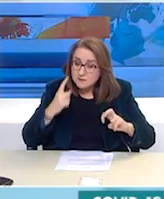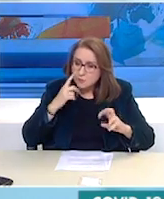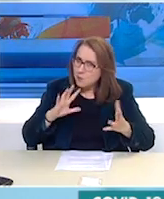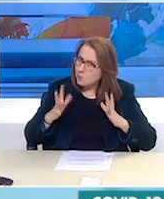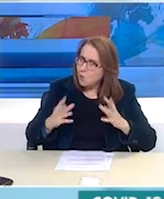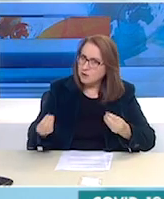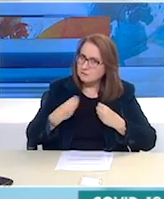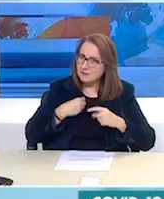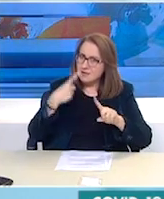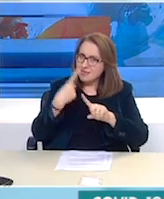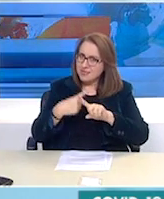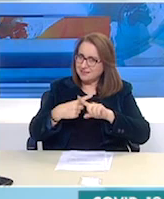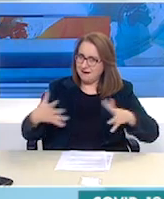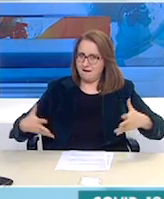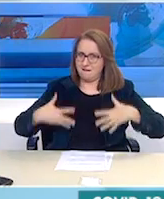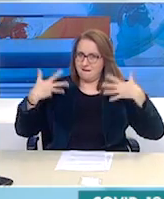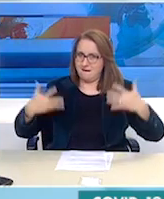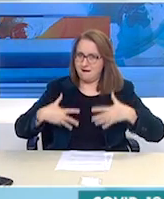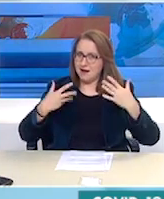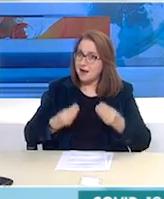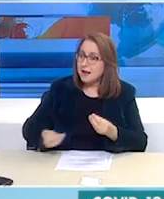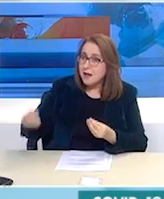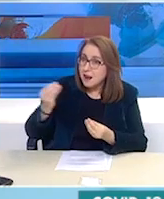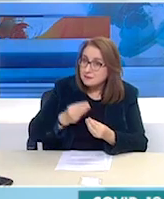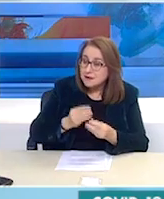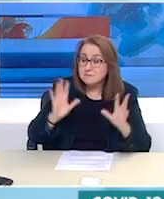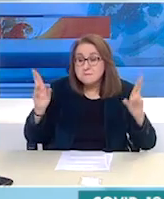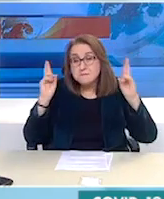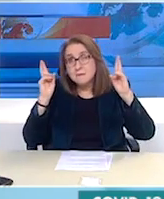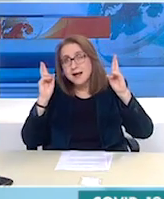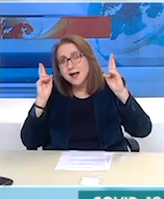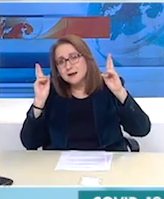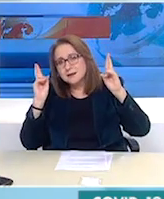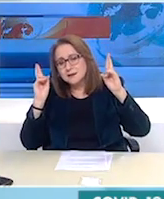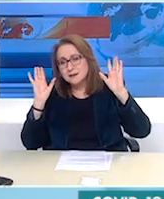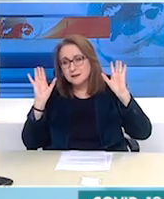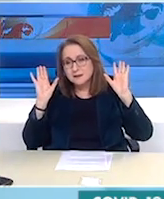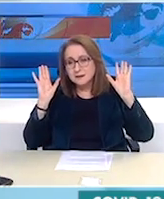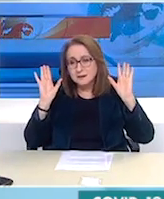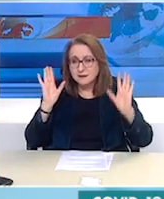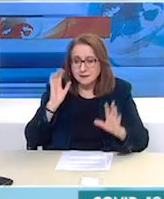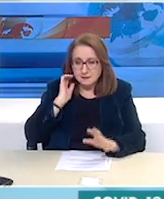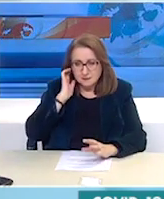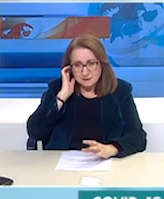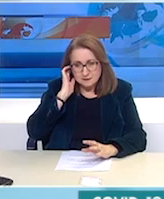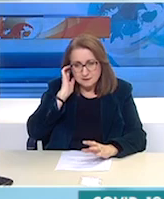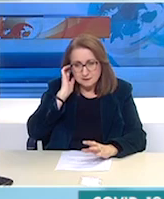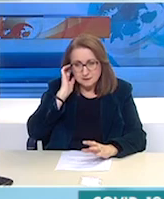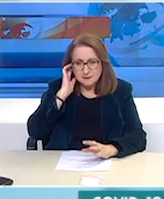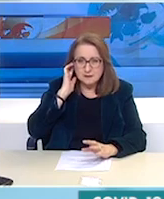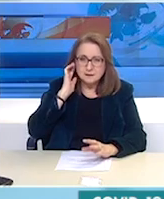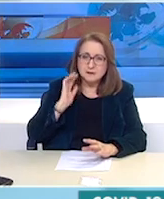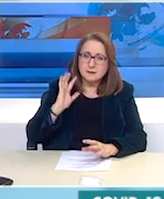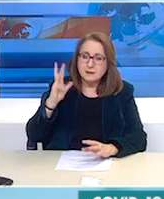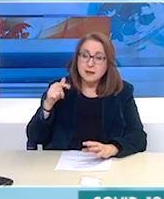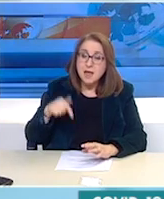πράγματα αρκετά περισσότερα από αυτά που νομίζουμε. Μακάρι. Δεν φαίνεται με αυτή τη στιγμή, με τις